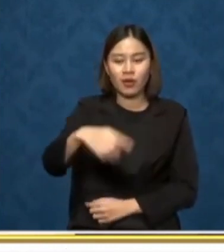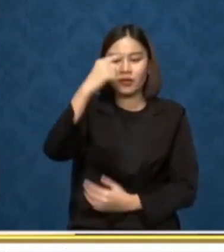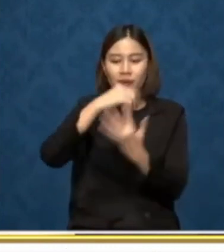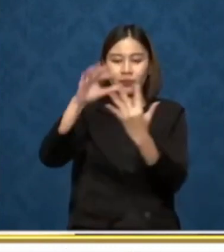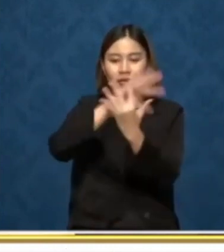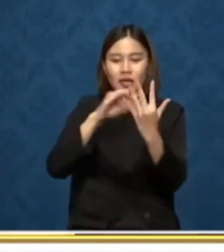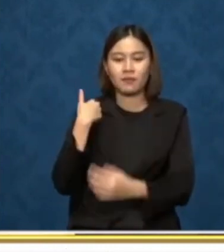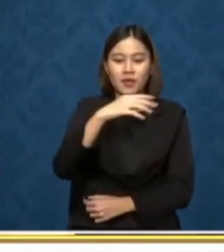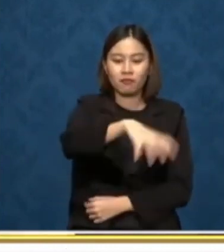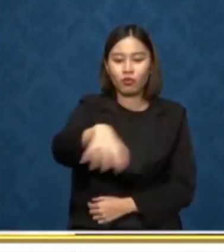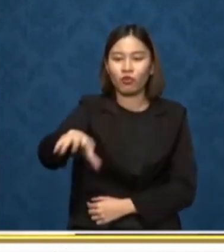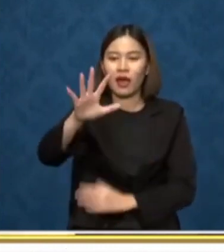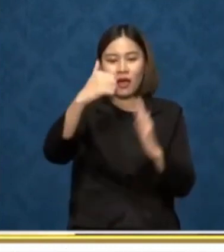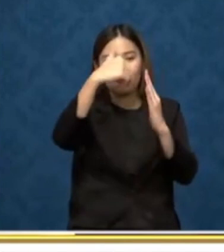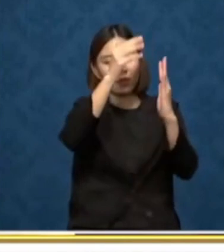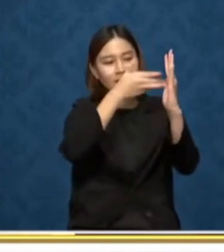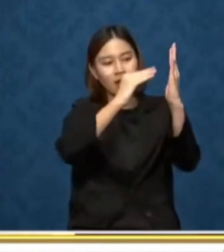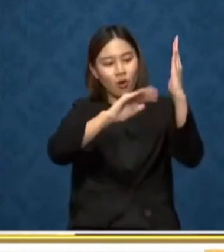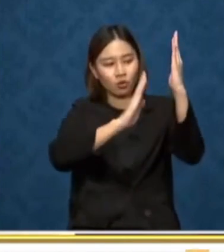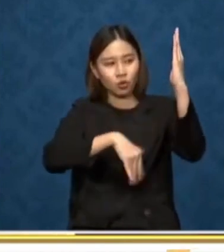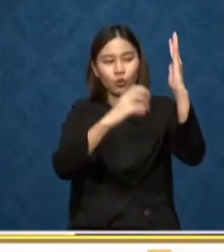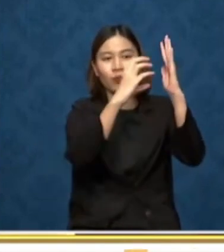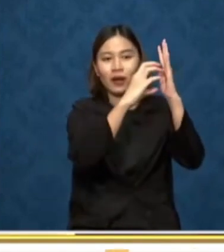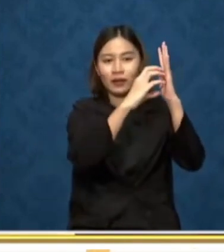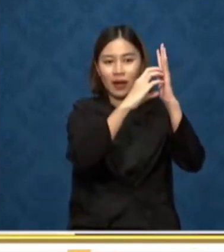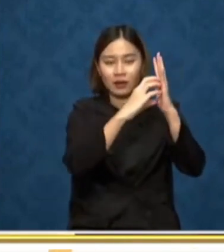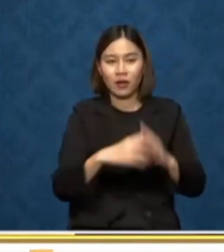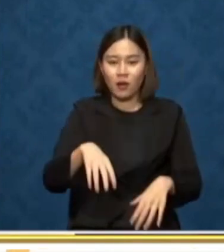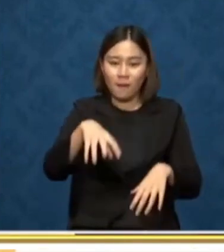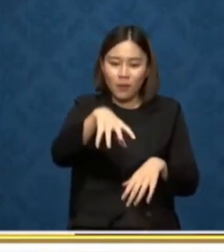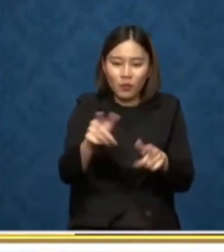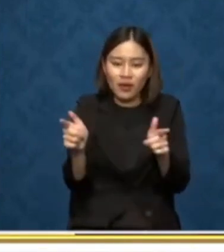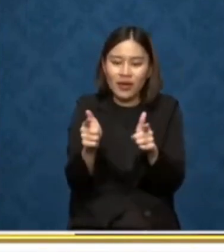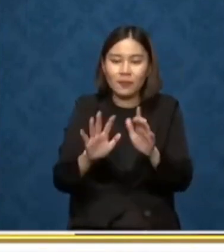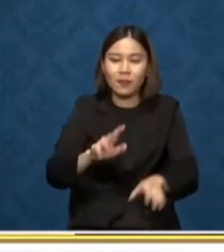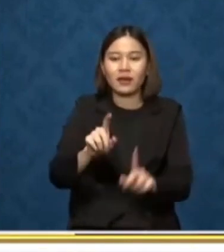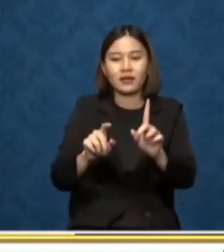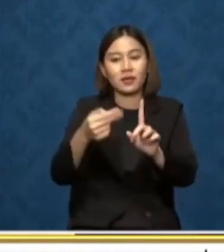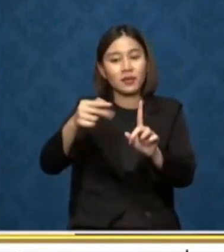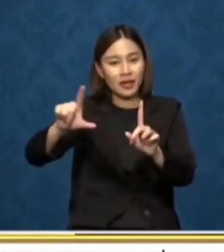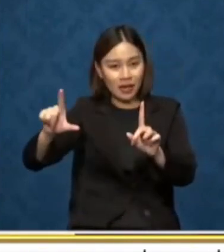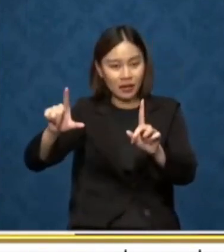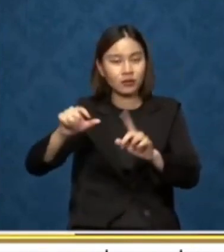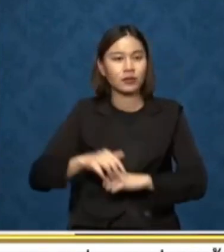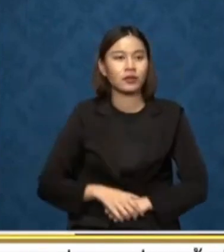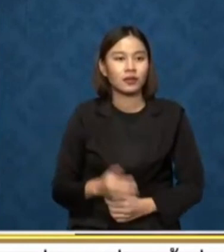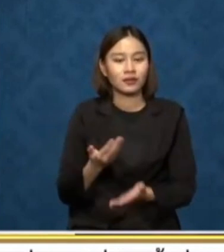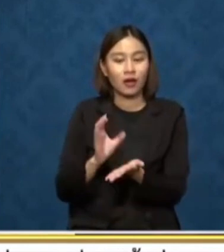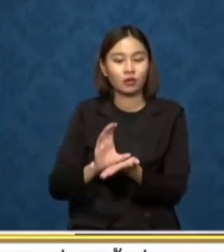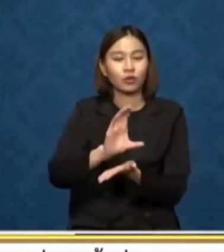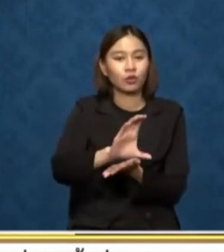ไทยคือเหนือใต้ออกตกแล้วก็ภาคกลางนะครับแห่งเล็กๆก็ประมาณ10,000 ล้านนะฮะลงทุนนะ